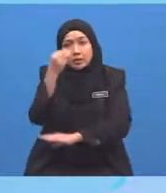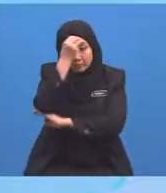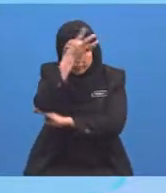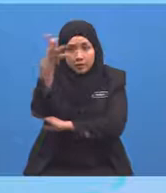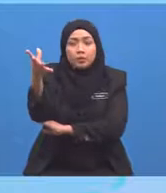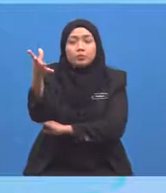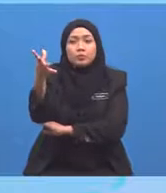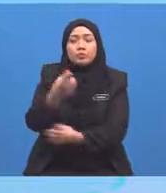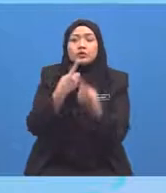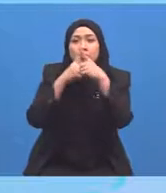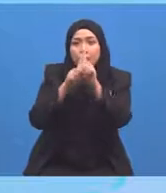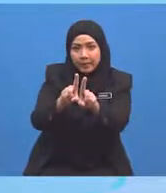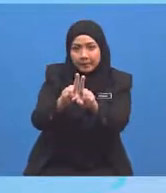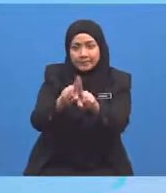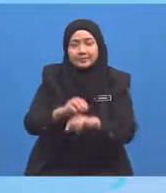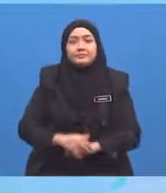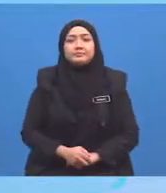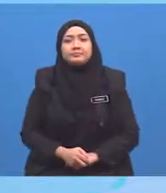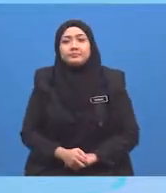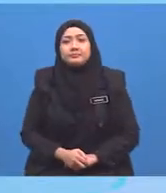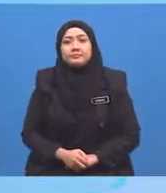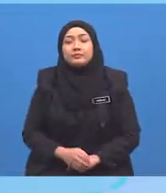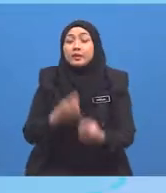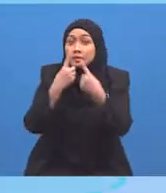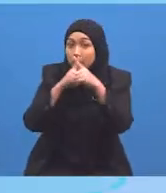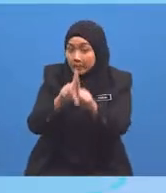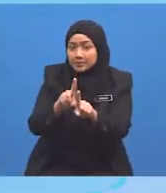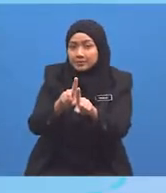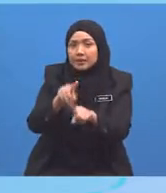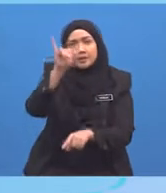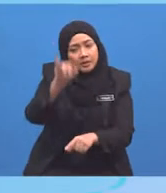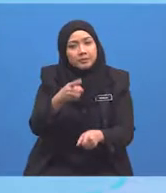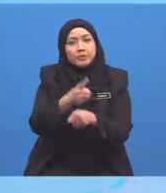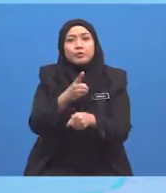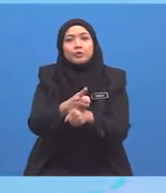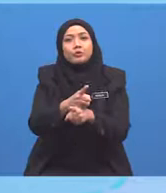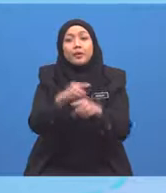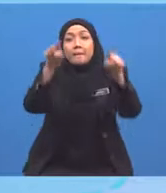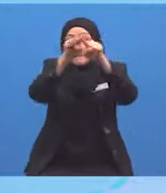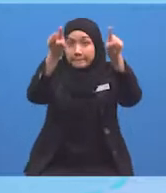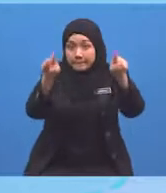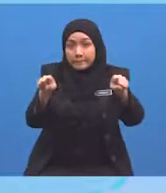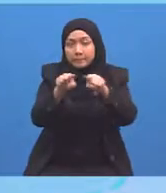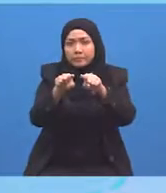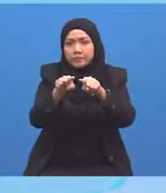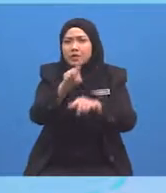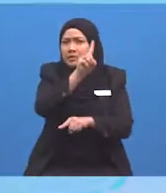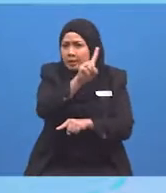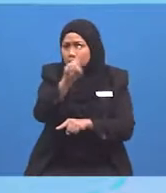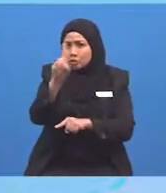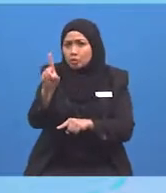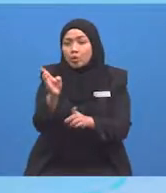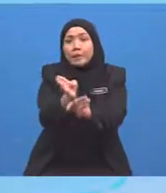cikgu jawapannya. Jawapannya ialah poligon merupakan suatu